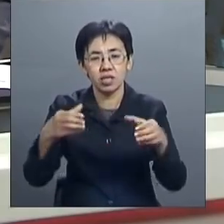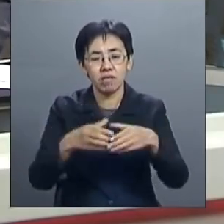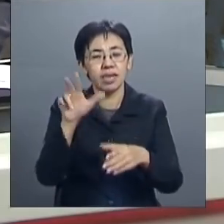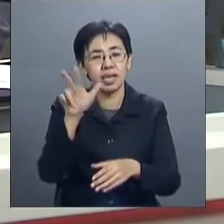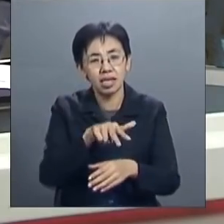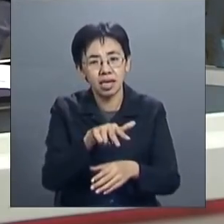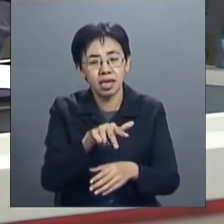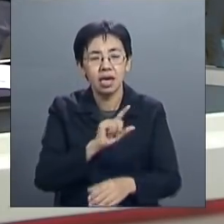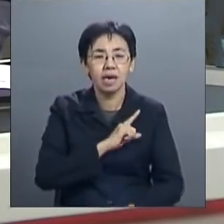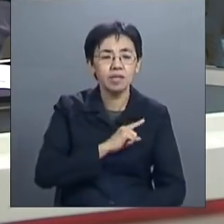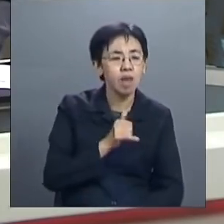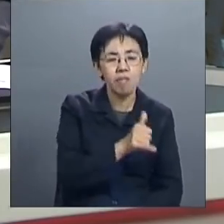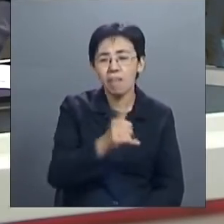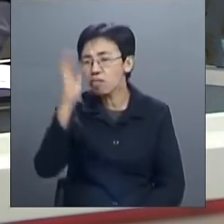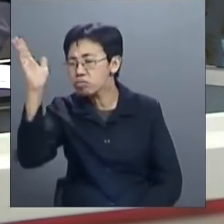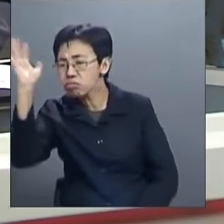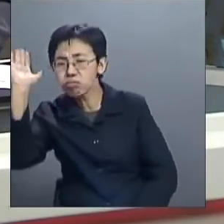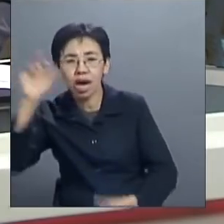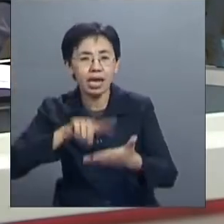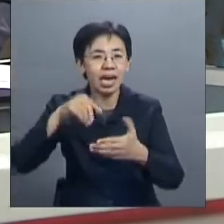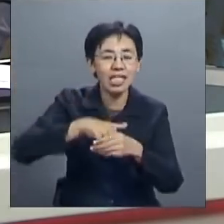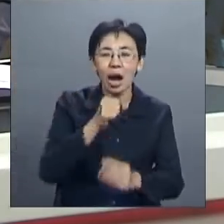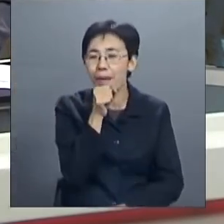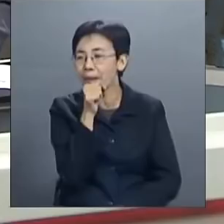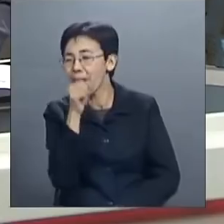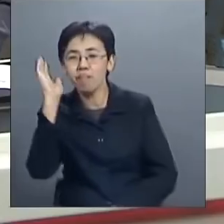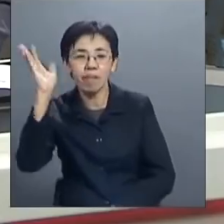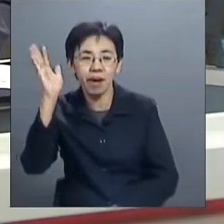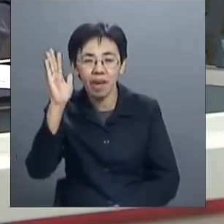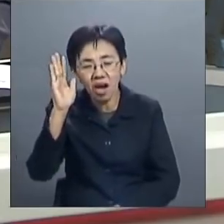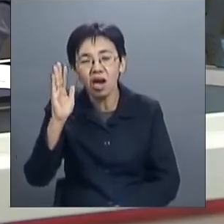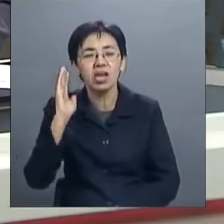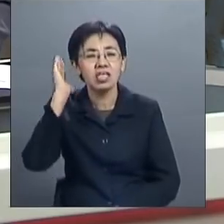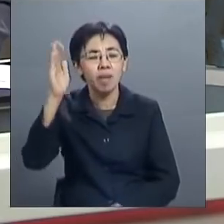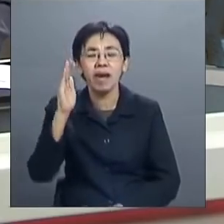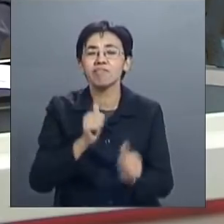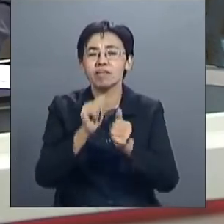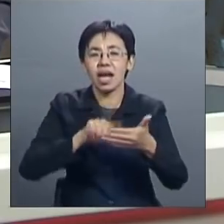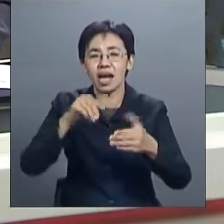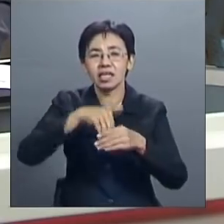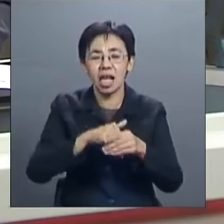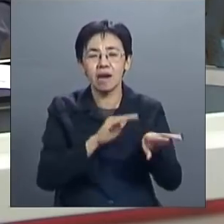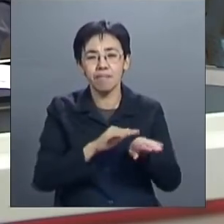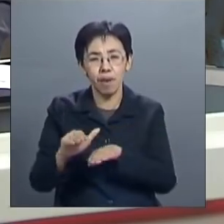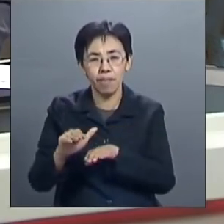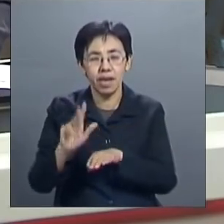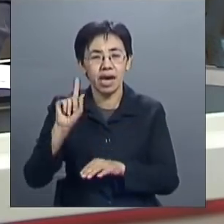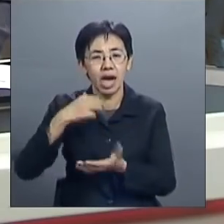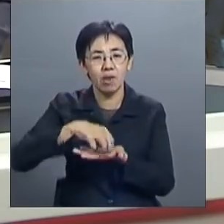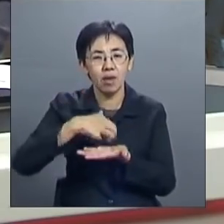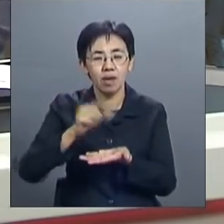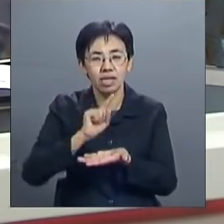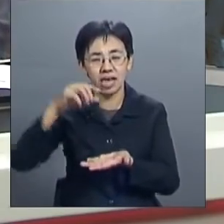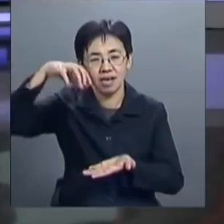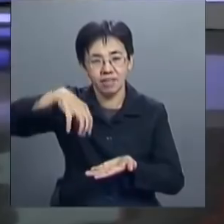ติก็ยังคงเดินหน้าหาเสียงกันอยู่นะคะพร้อมทั้งยืนยันเดินหน้าสู้ศึกเลือกตั้งเราจะไปติดตามจากคุณยานีไหว้ครูรายงานสดมาจากที่ทำการพร